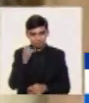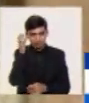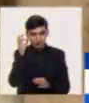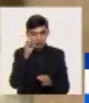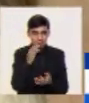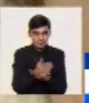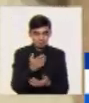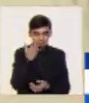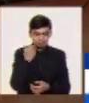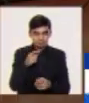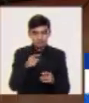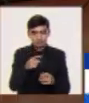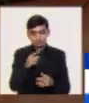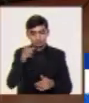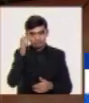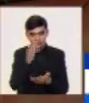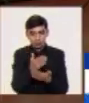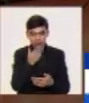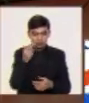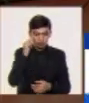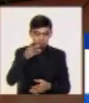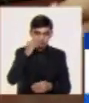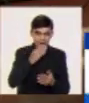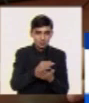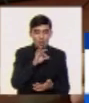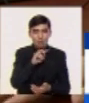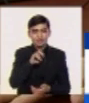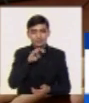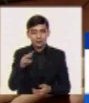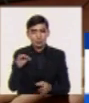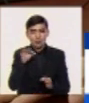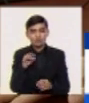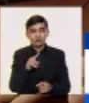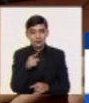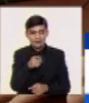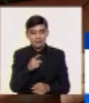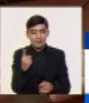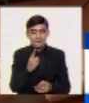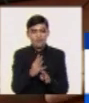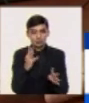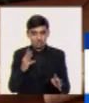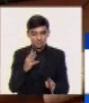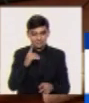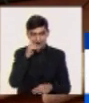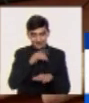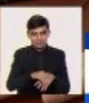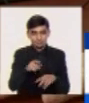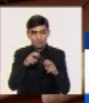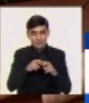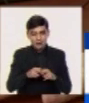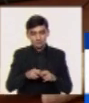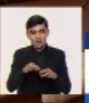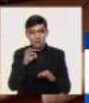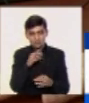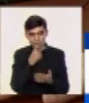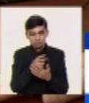зор мүмкіншілік бар. Онлайн дегеніміз бұл ең бірінші әкімшіліктің тексерісі